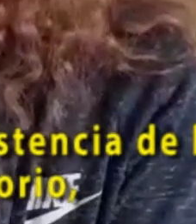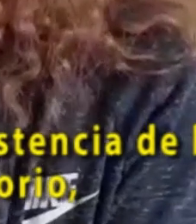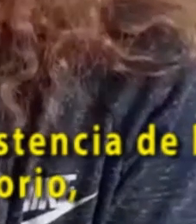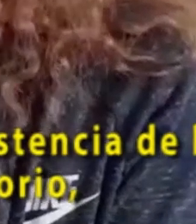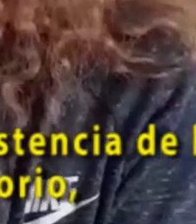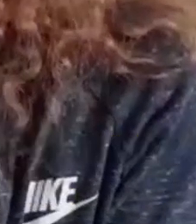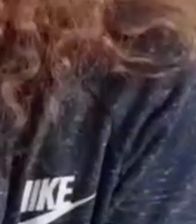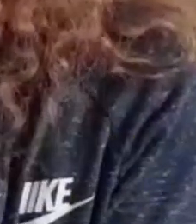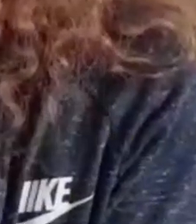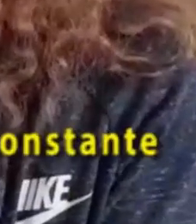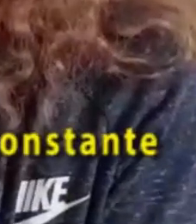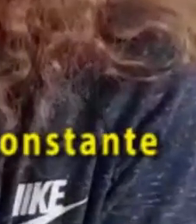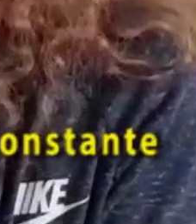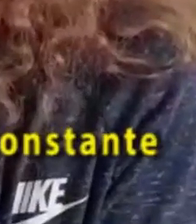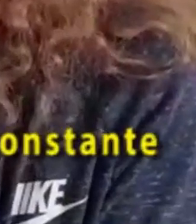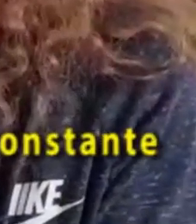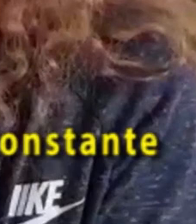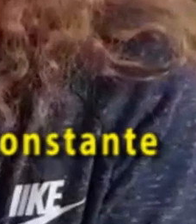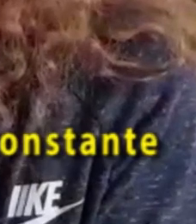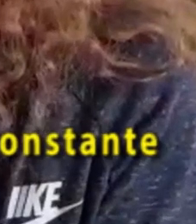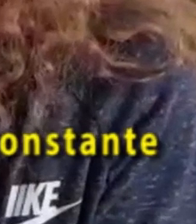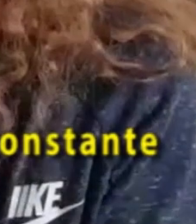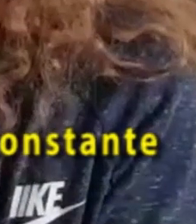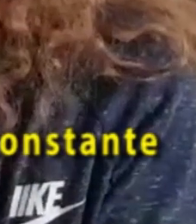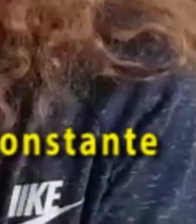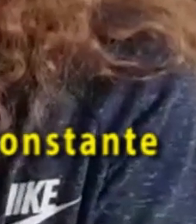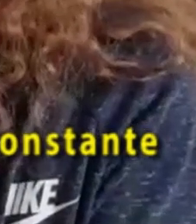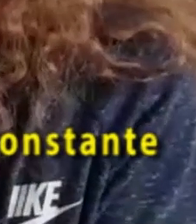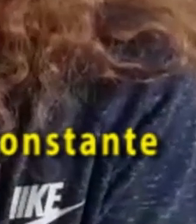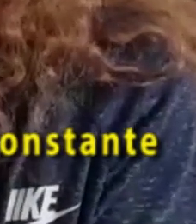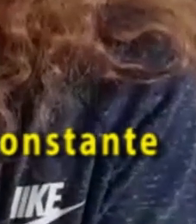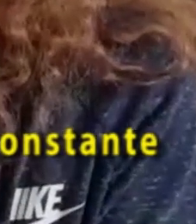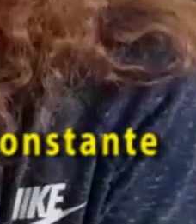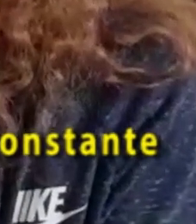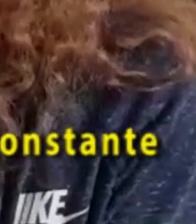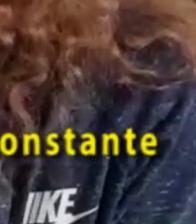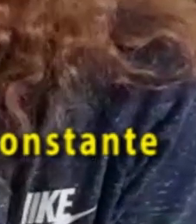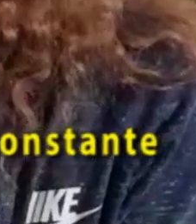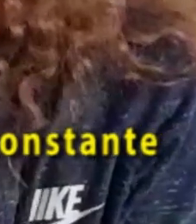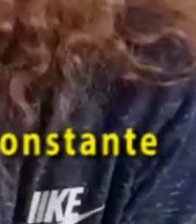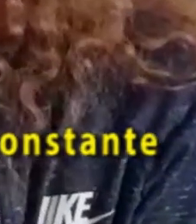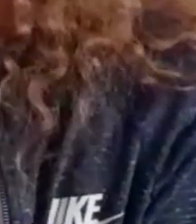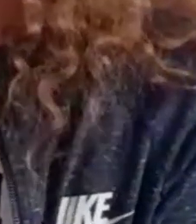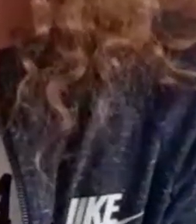أرضه، الاحتلال النازي اللي دائما بمارس الظلم على الفلسطينيين.